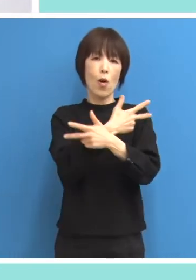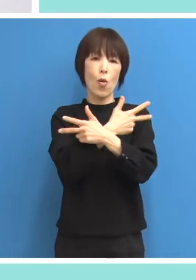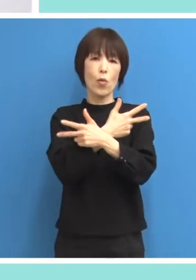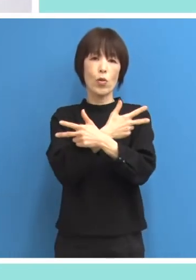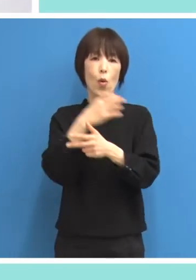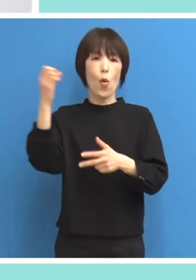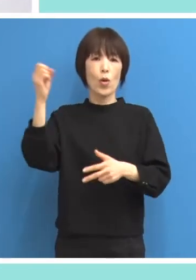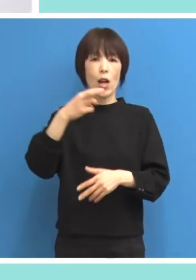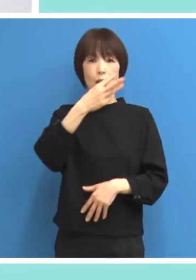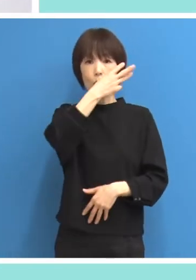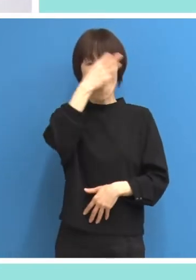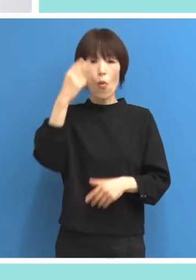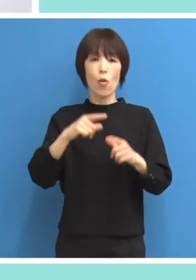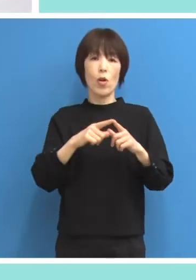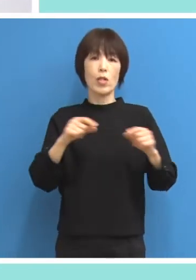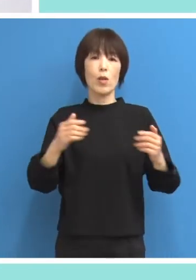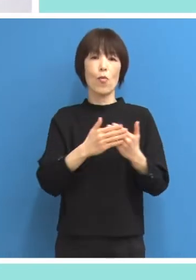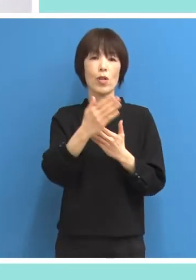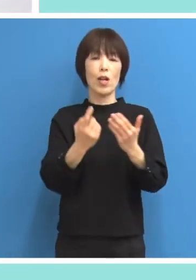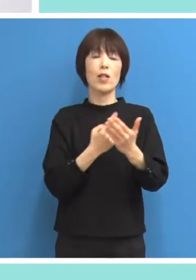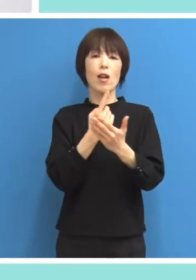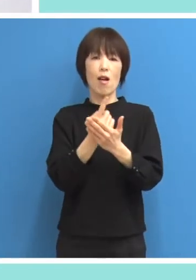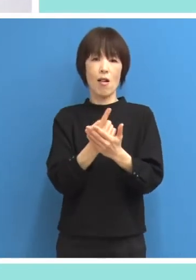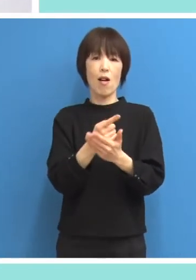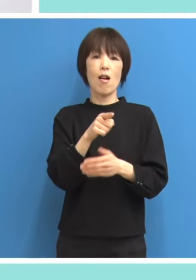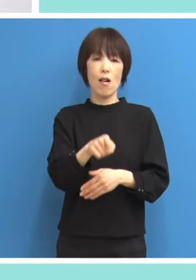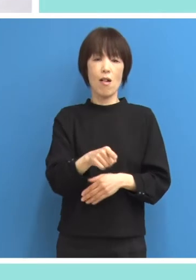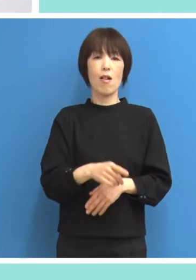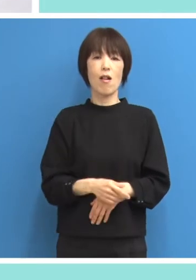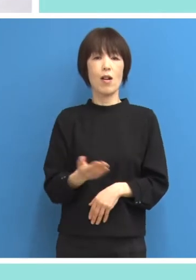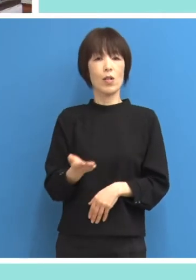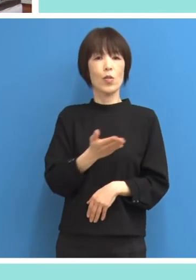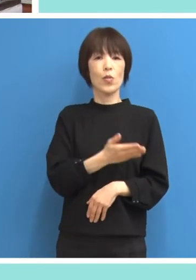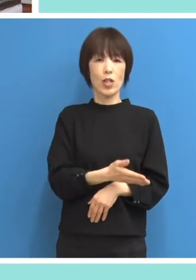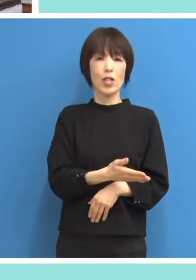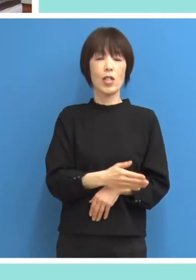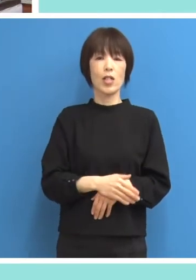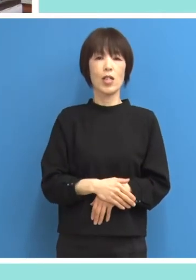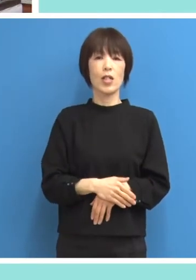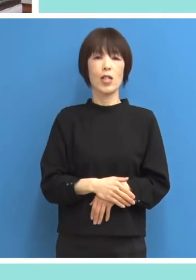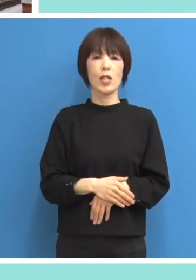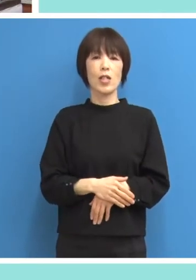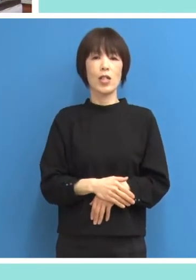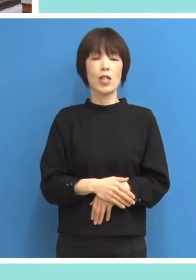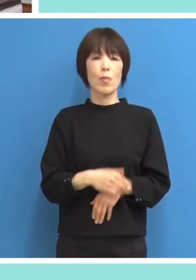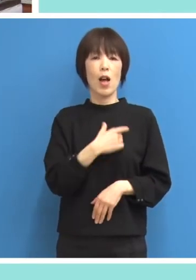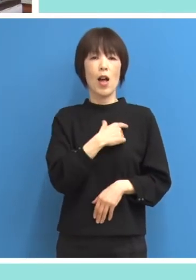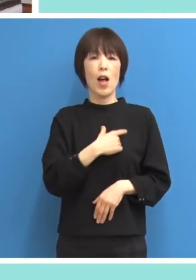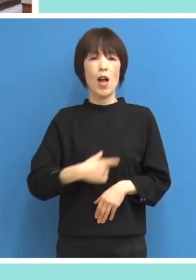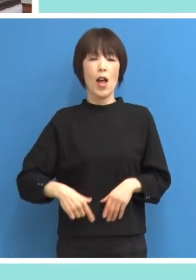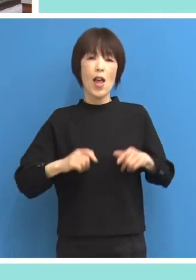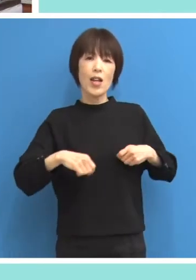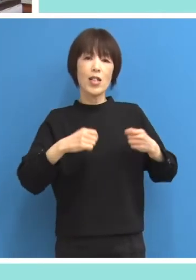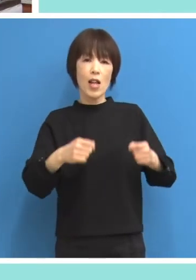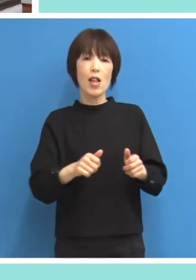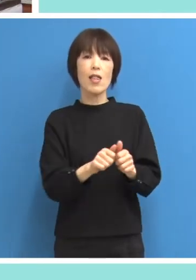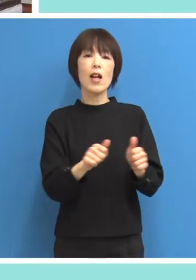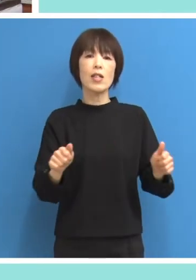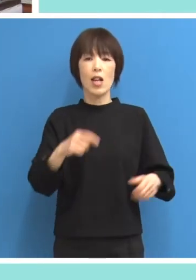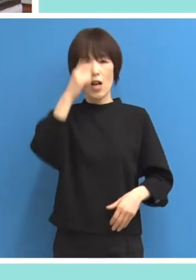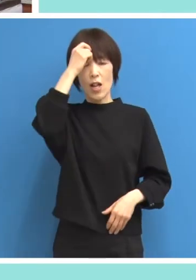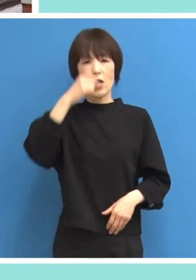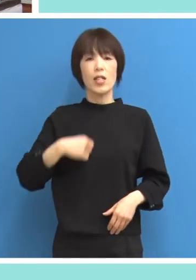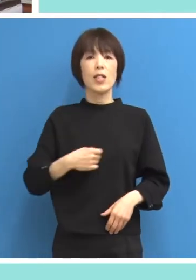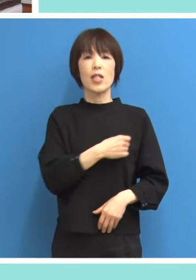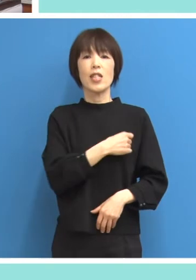が全国の切符勝ち取りましたが、ここにも大村の子たちがたくさんいます。そして高校駅伝、これ男子鎮西学